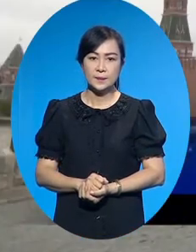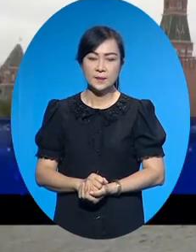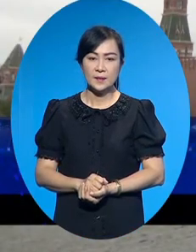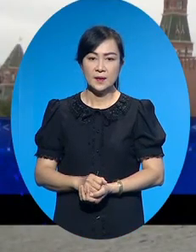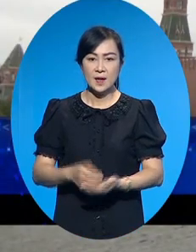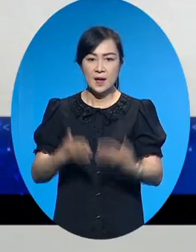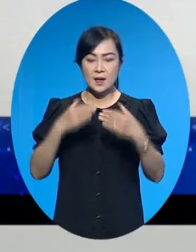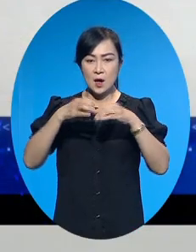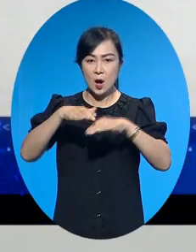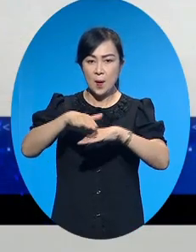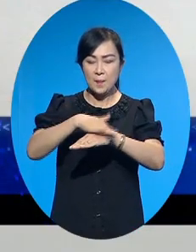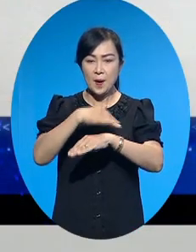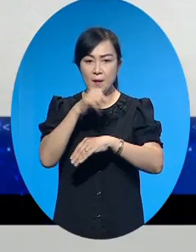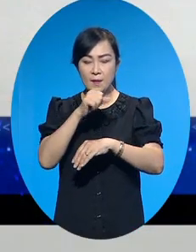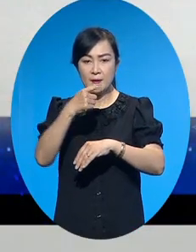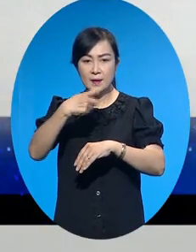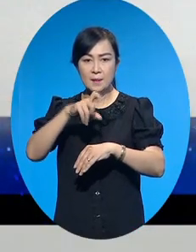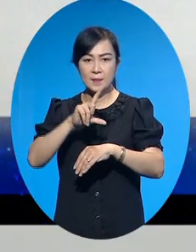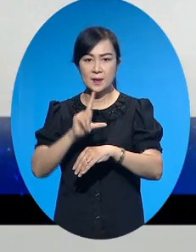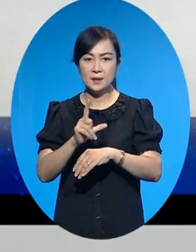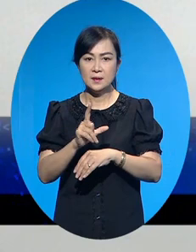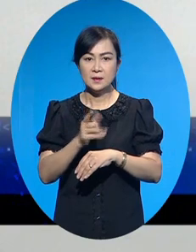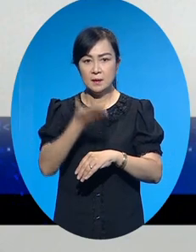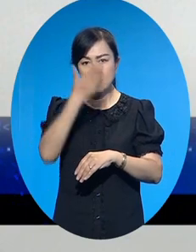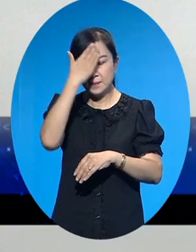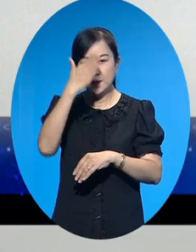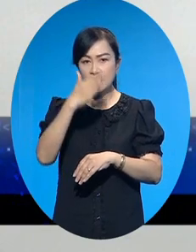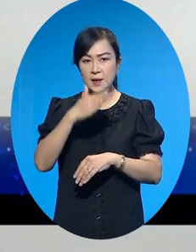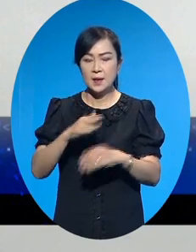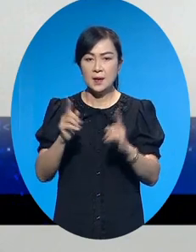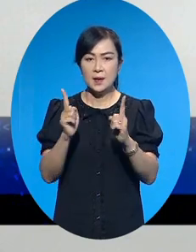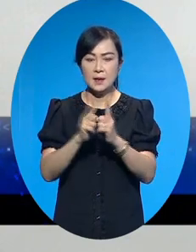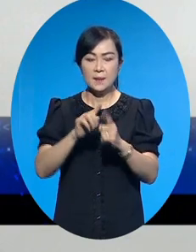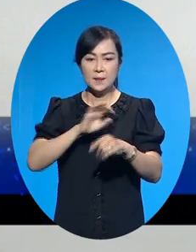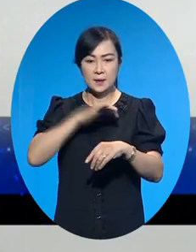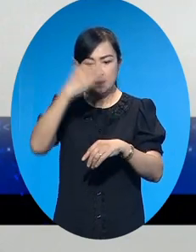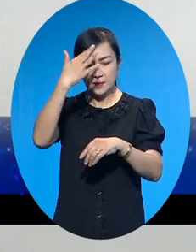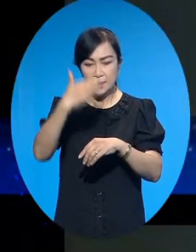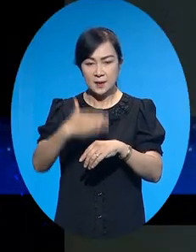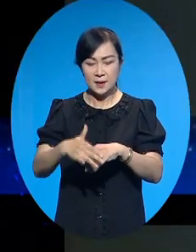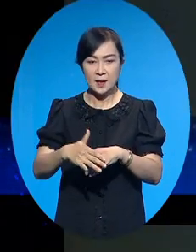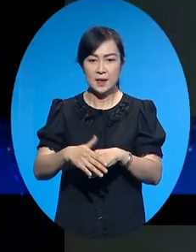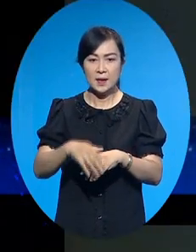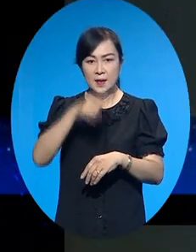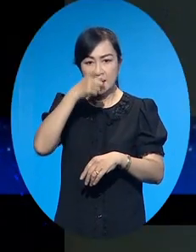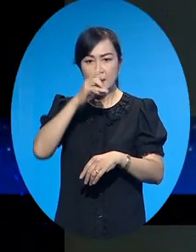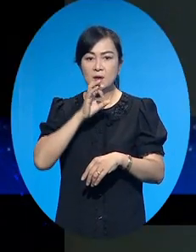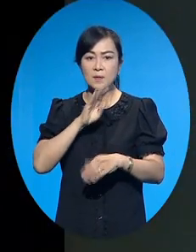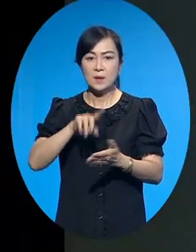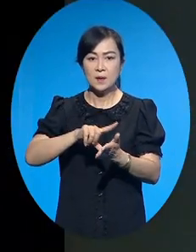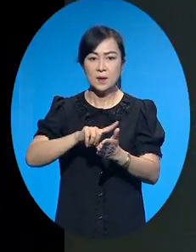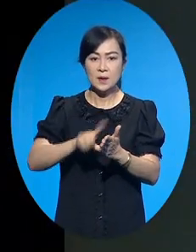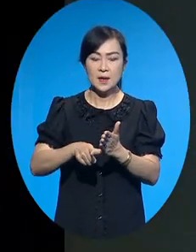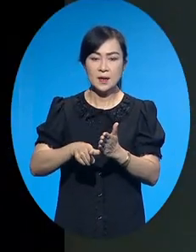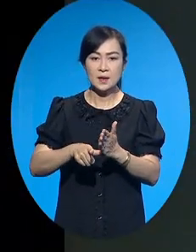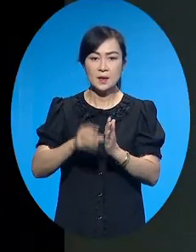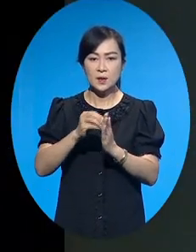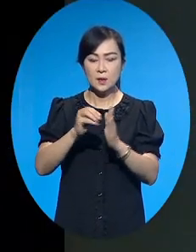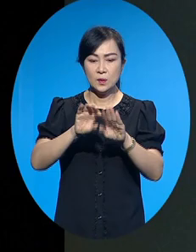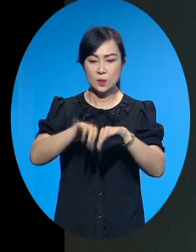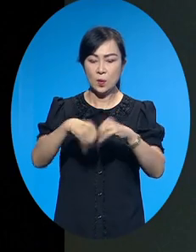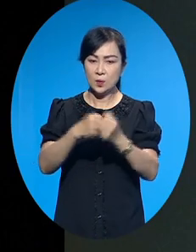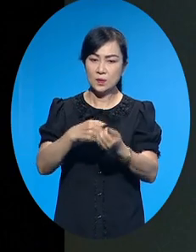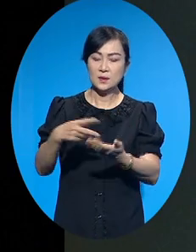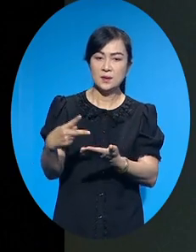Trả lời họp báo, người phát ngôn Điện Kremlin Dmitry Peskov cho biết cuộc gặp này sẽ sớm diễn ra và Nga sẽ thông báo thời gian cũng như địa điểm tổ chức sự